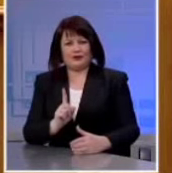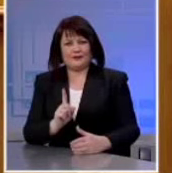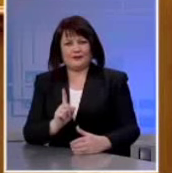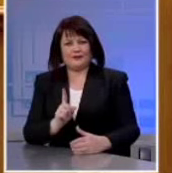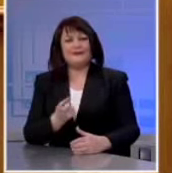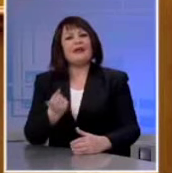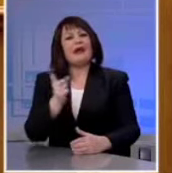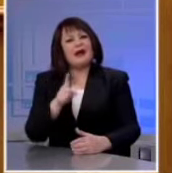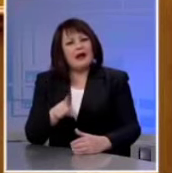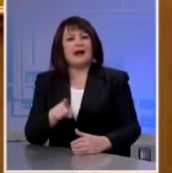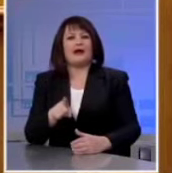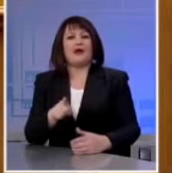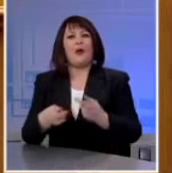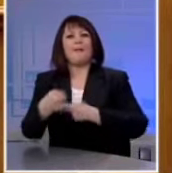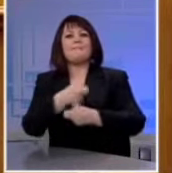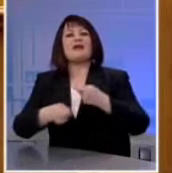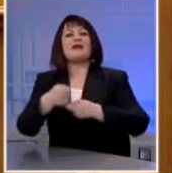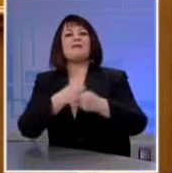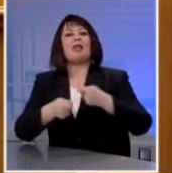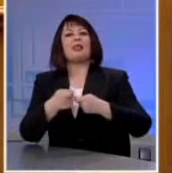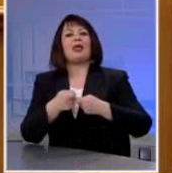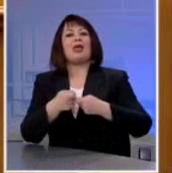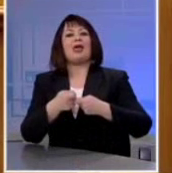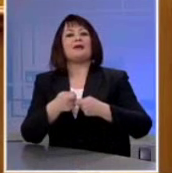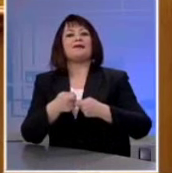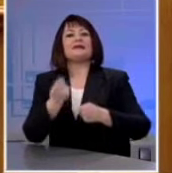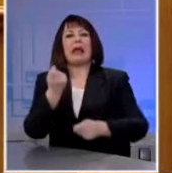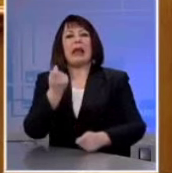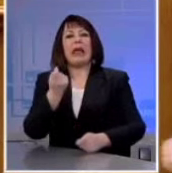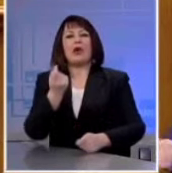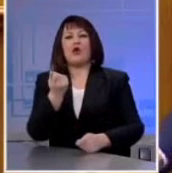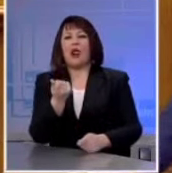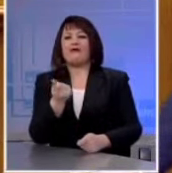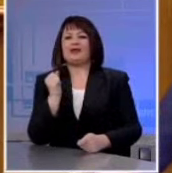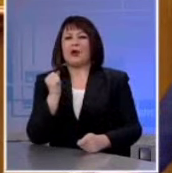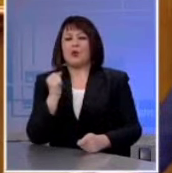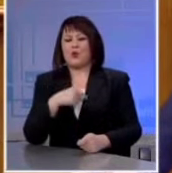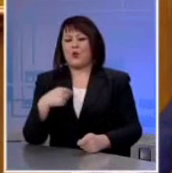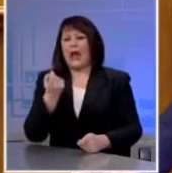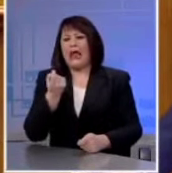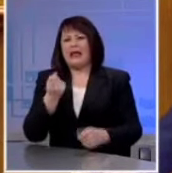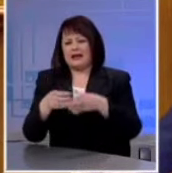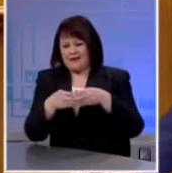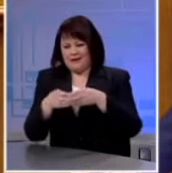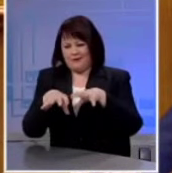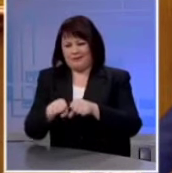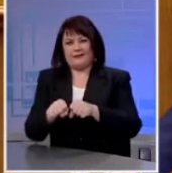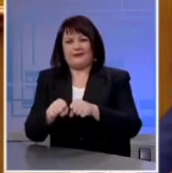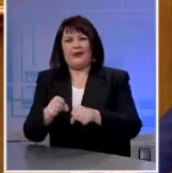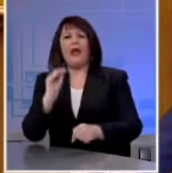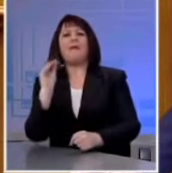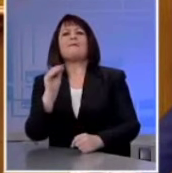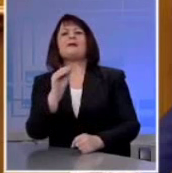Είναι και παρεμβάσεις από την επιχειρηματική ελίτ, από την ολιγαρχία του χρήματος που έχει συγκροτήσει και εκμεταλλεύεται